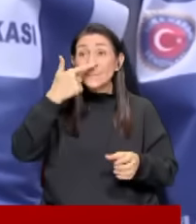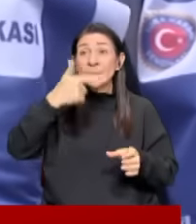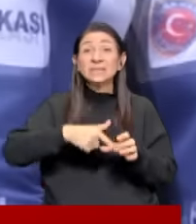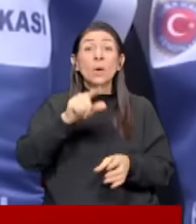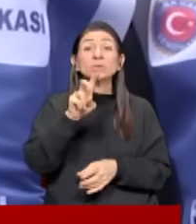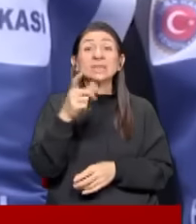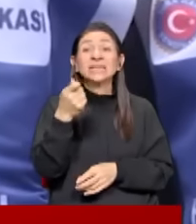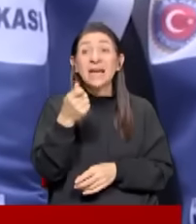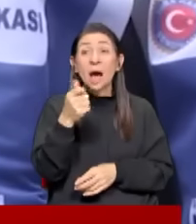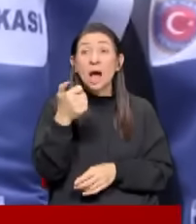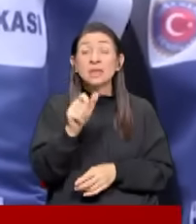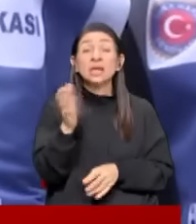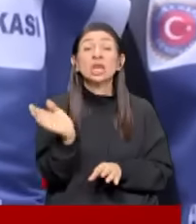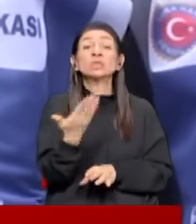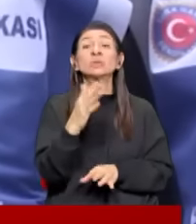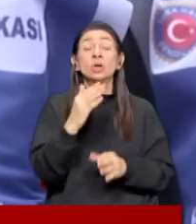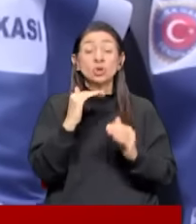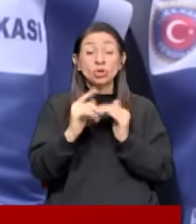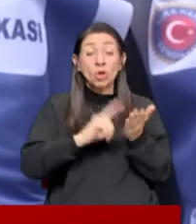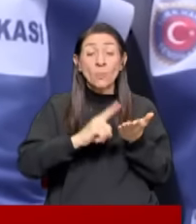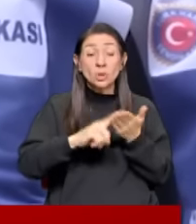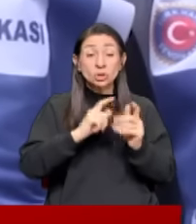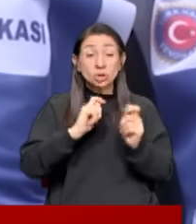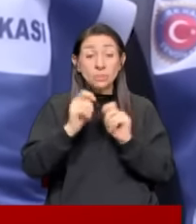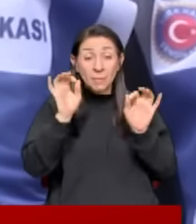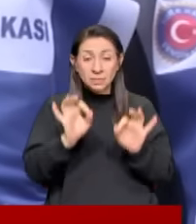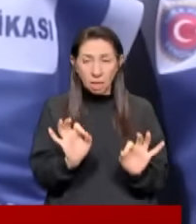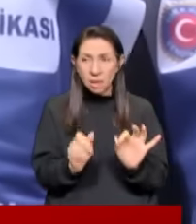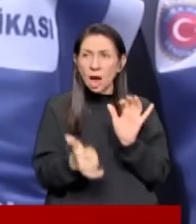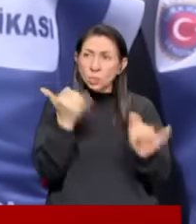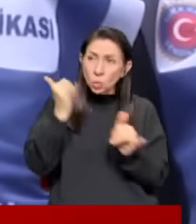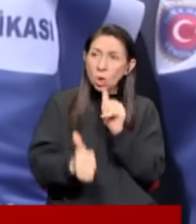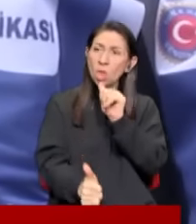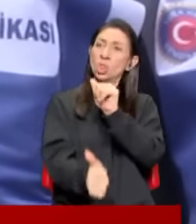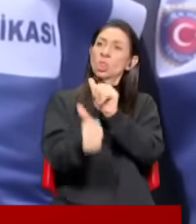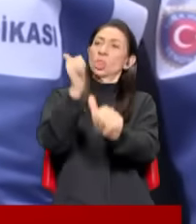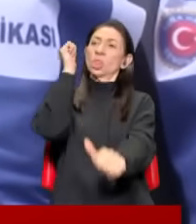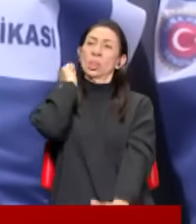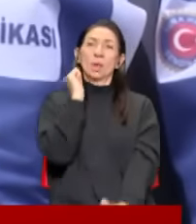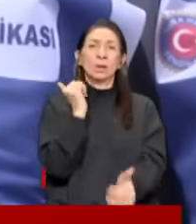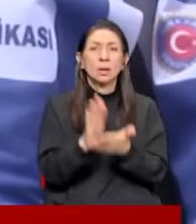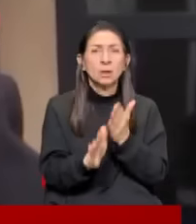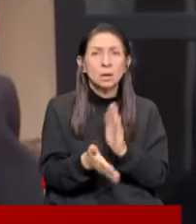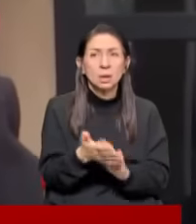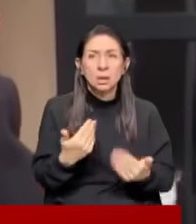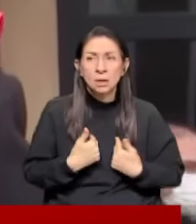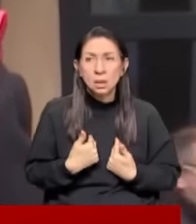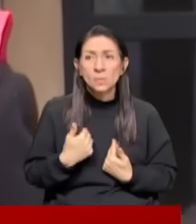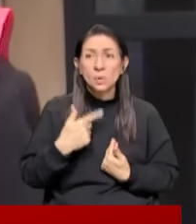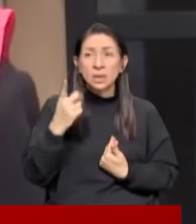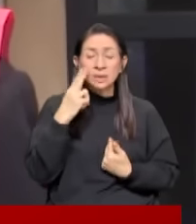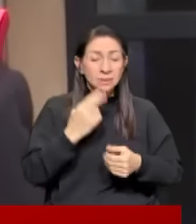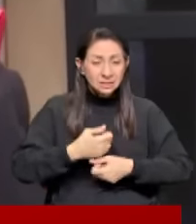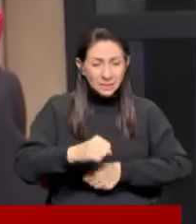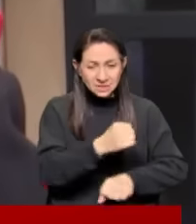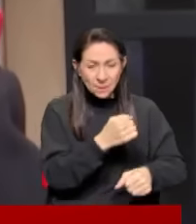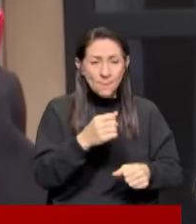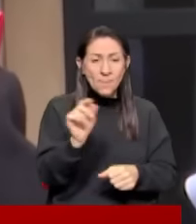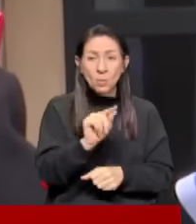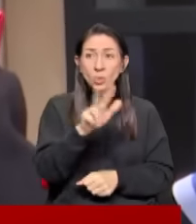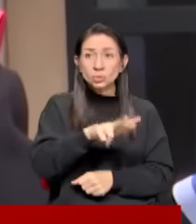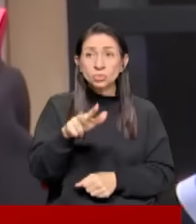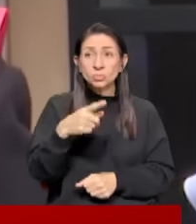18 liraydı. 6 ay geçmeden toplu sözleşmeye başladığımız yerden daha kötü bir yere alım gücü olarak geldik. Bizim orada bir temizlikçi memur 33